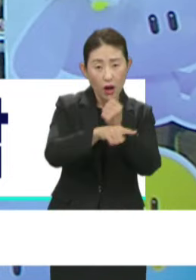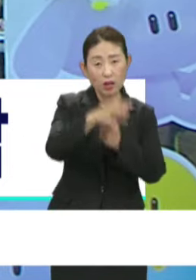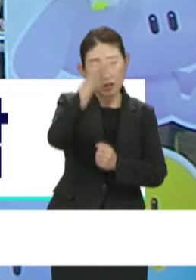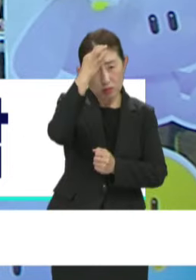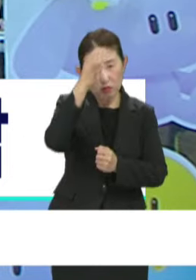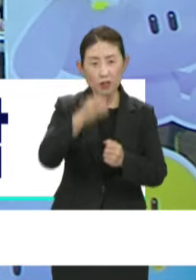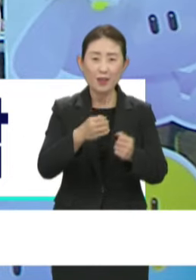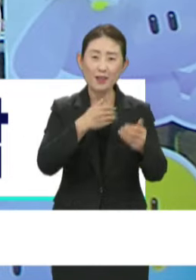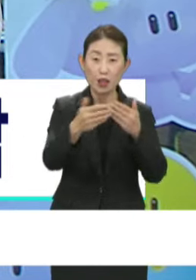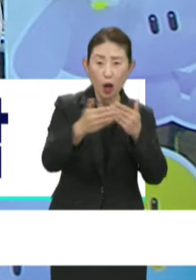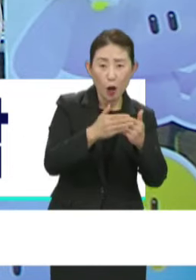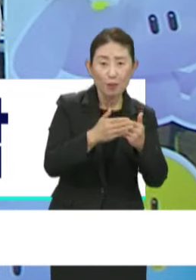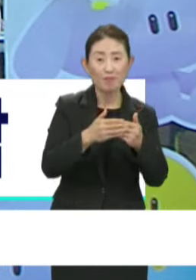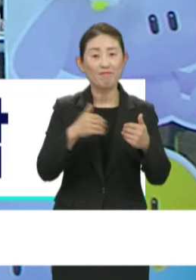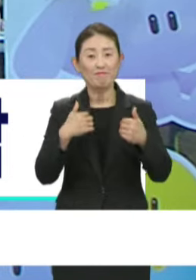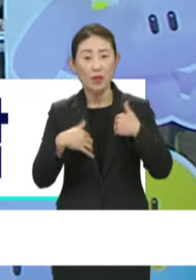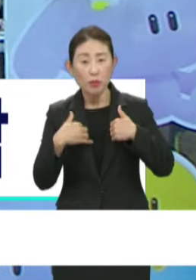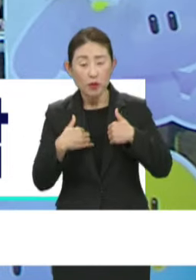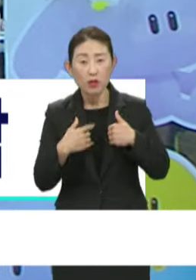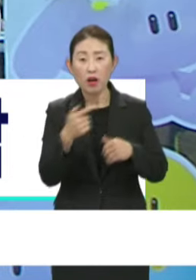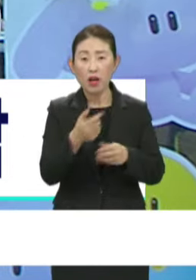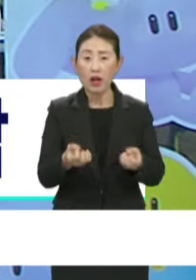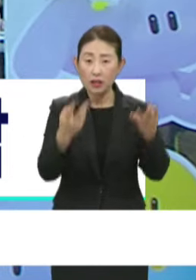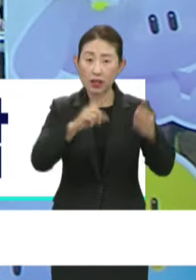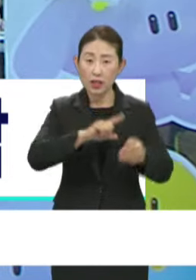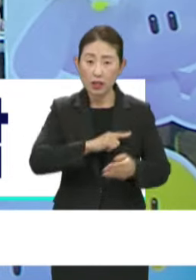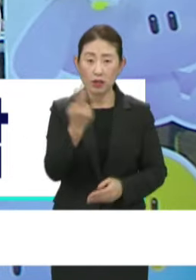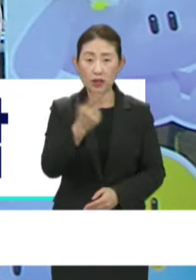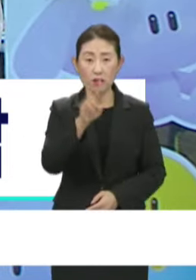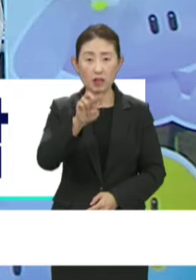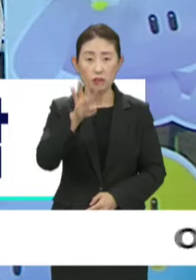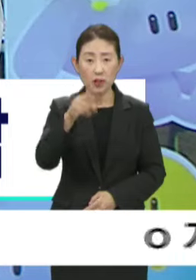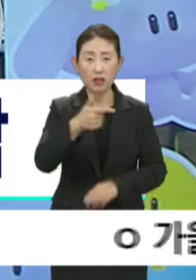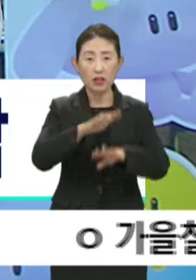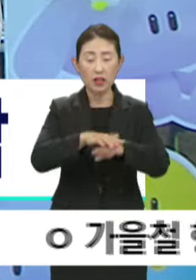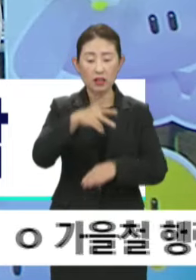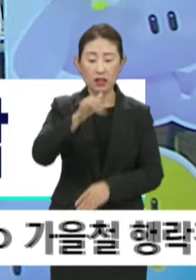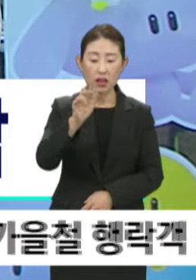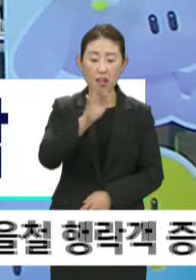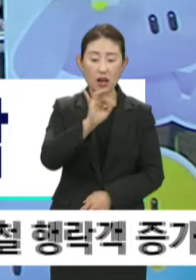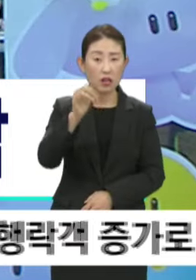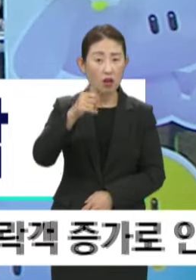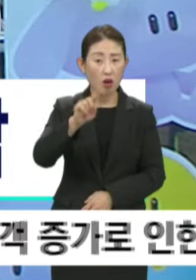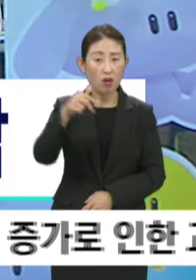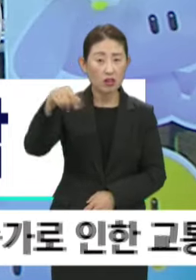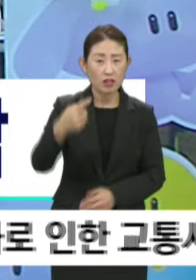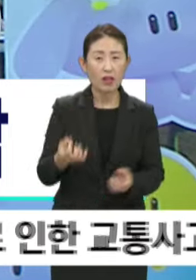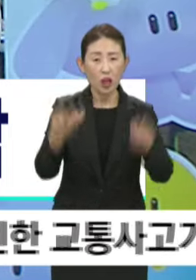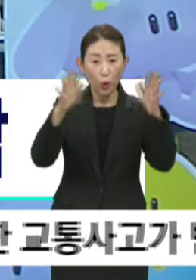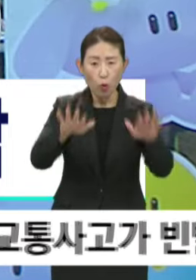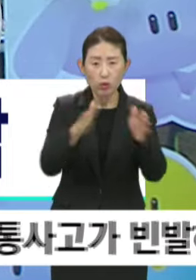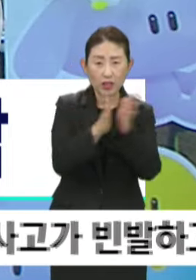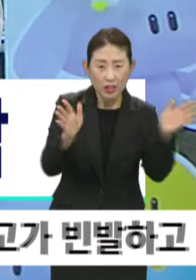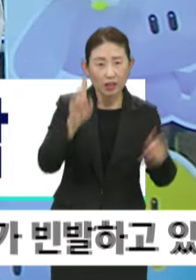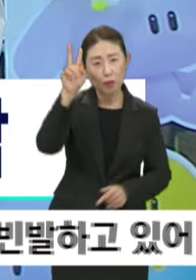과학기술을 직접 체험하고 느낄 수 있는 2024 대전 사이언스 페스티벌이 오늘부터 막을